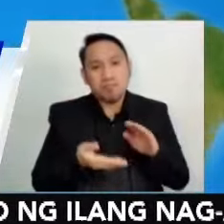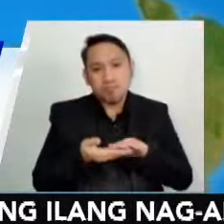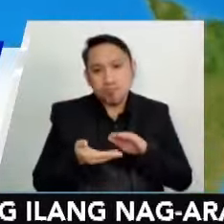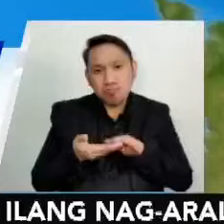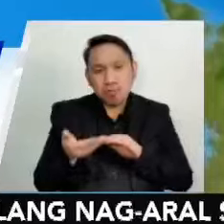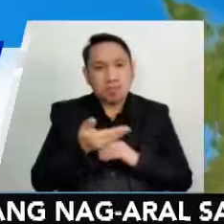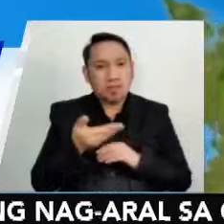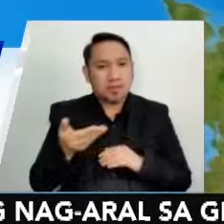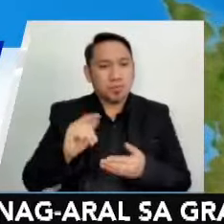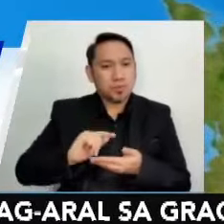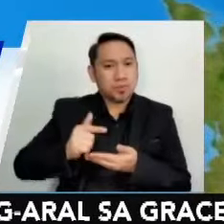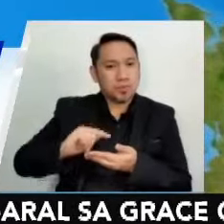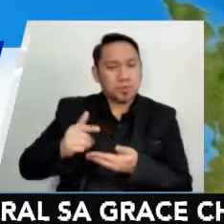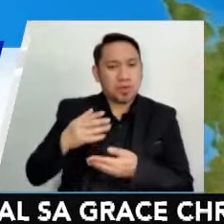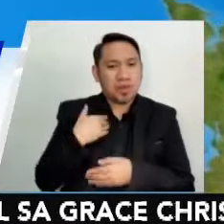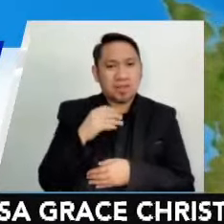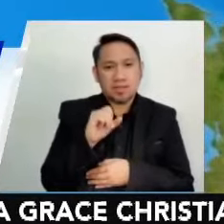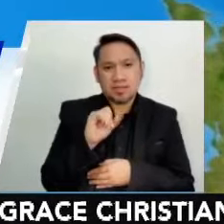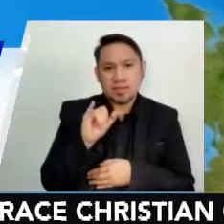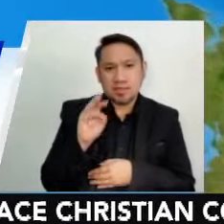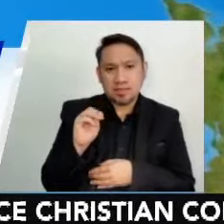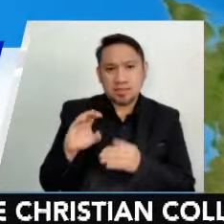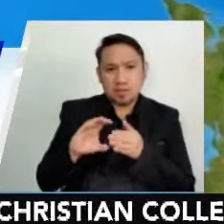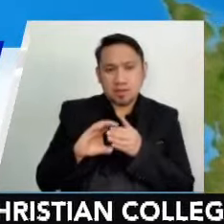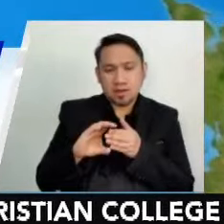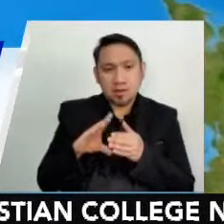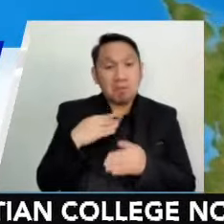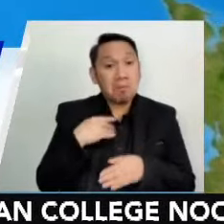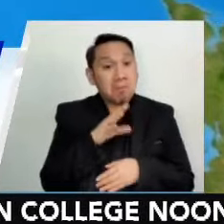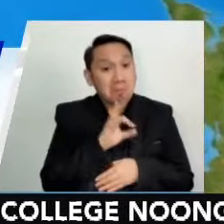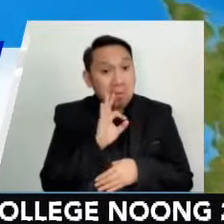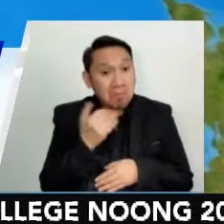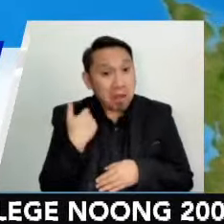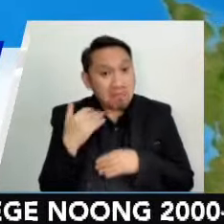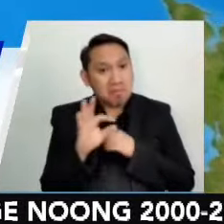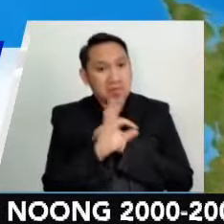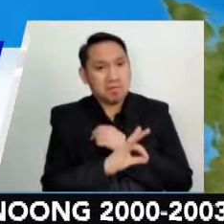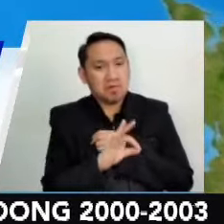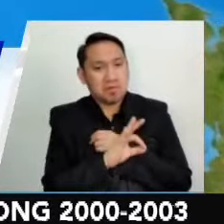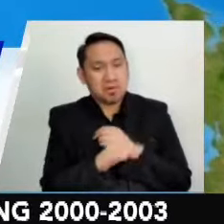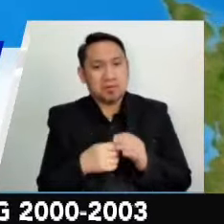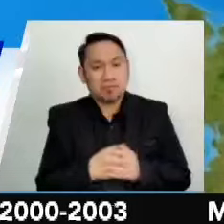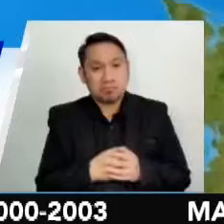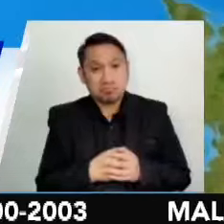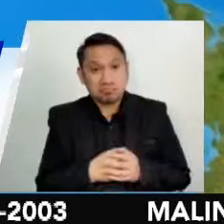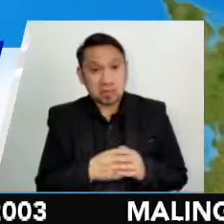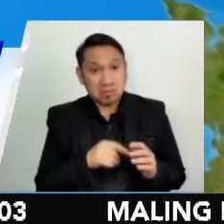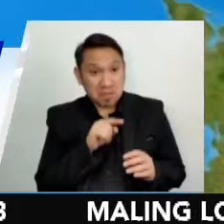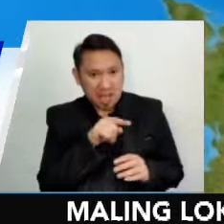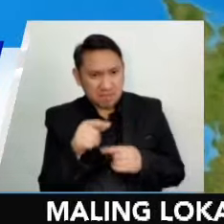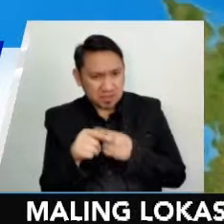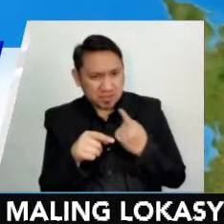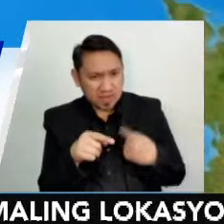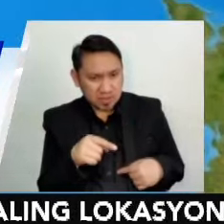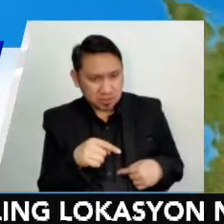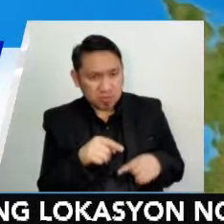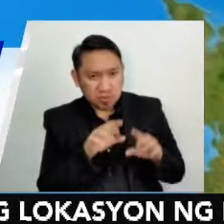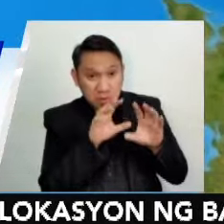card Inabutan din ng ilang dayuhan doon hawak na ng NBI ang Chinese na may-ari wala pa siyang